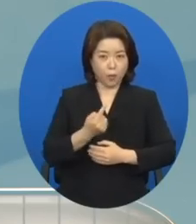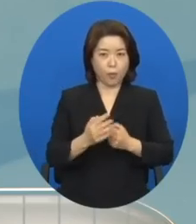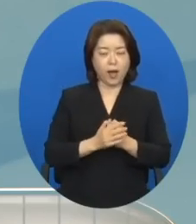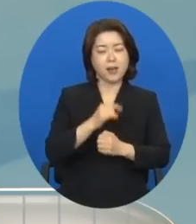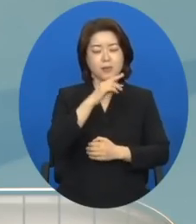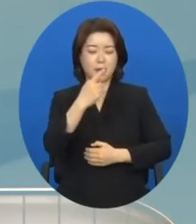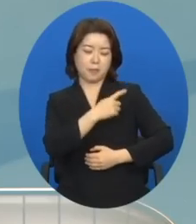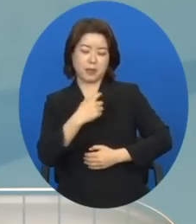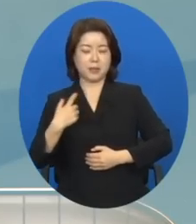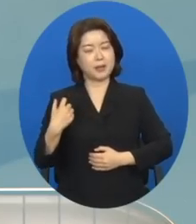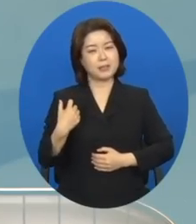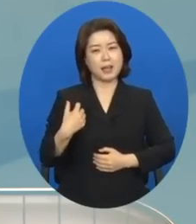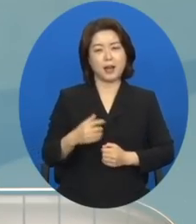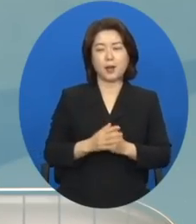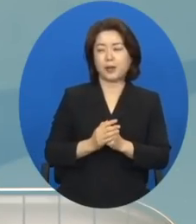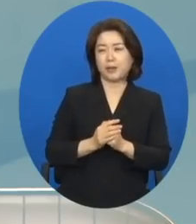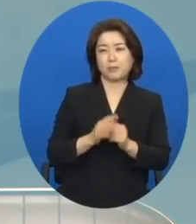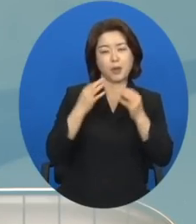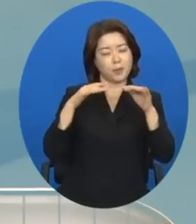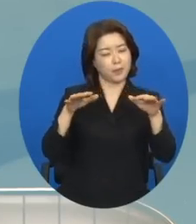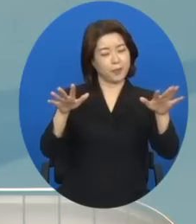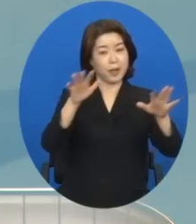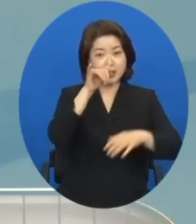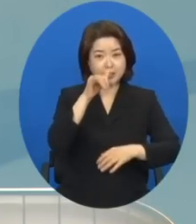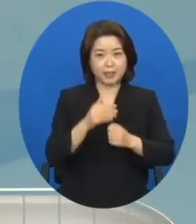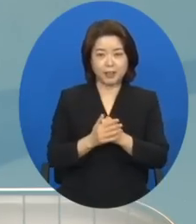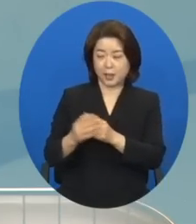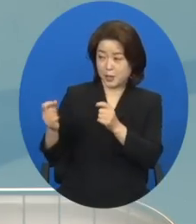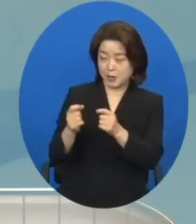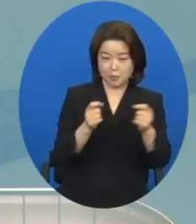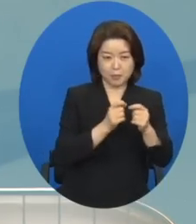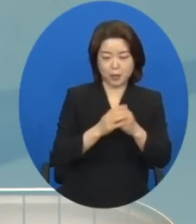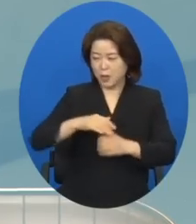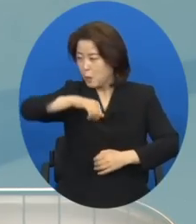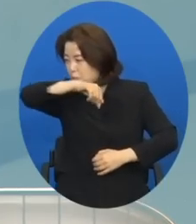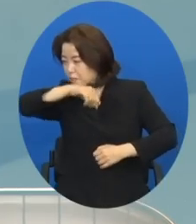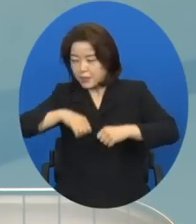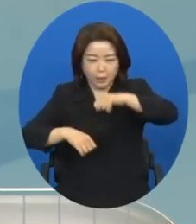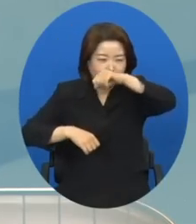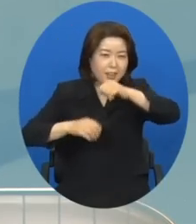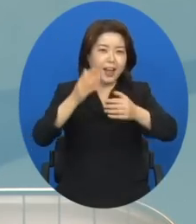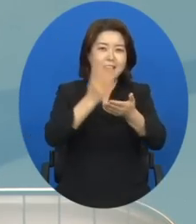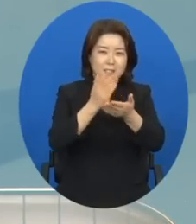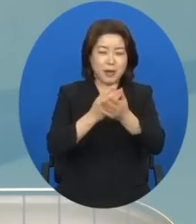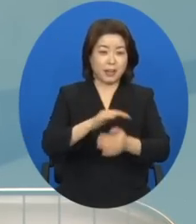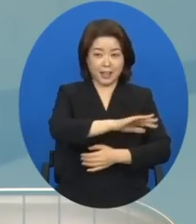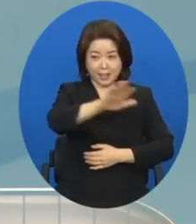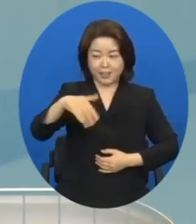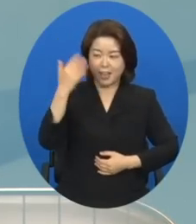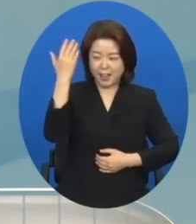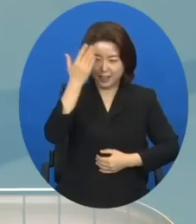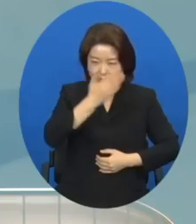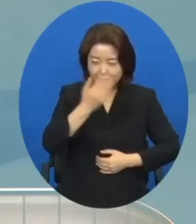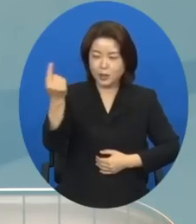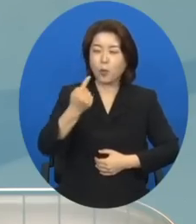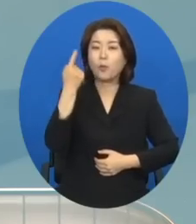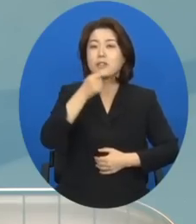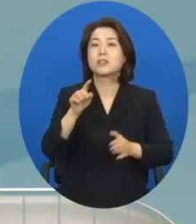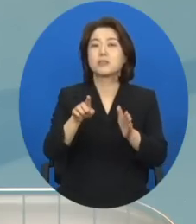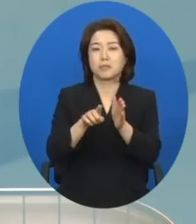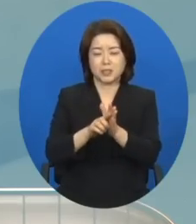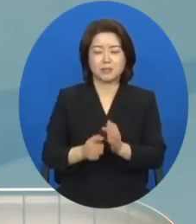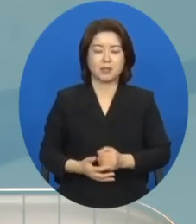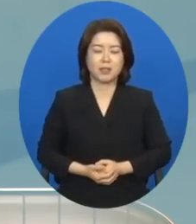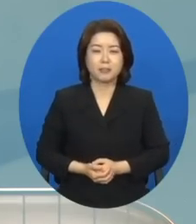향기로운 냄새도 날 거예요. 옆에 계신 분들 냄새 맡지 마시고 다 깨끗하게 오신 줄로 믿습니다. 근데 여러분